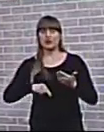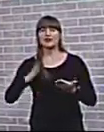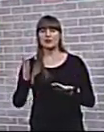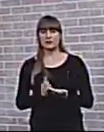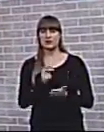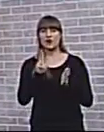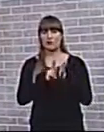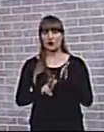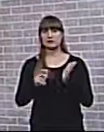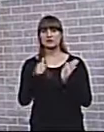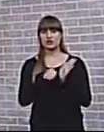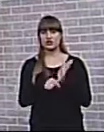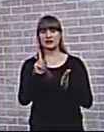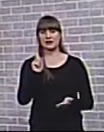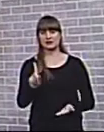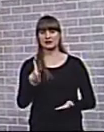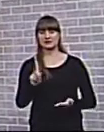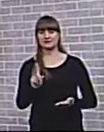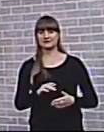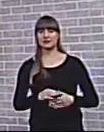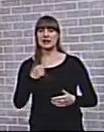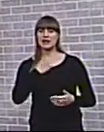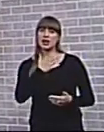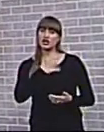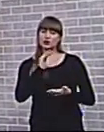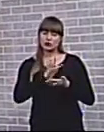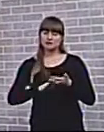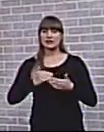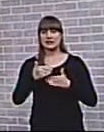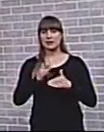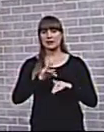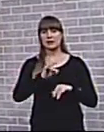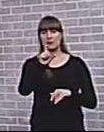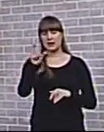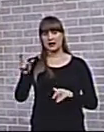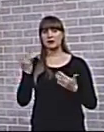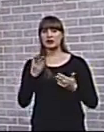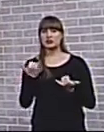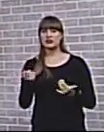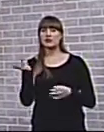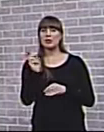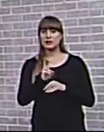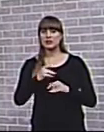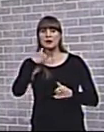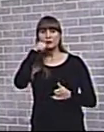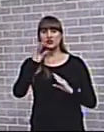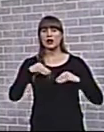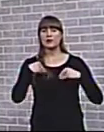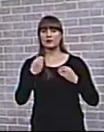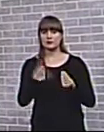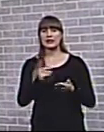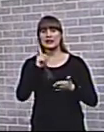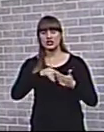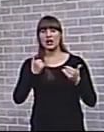победили 80-61. Я хочу извиниться перед болельщиками, которые сегодня пришли. И мы вчера подарили им надежду, а сегодня